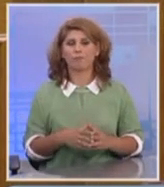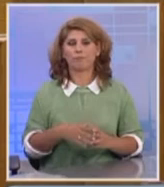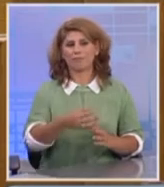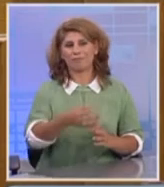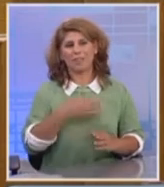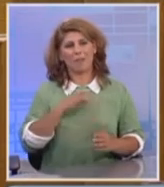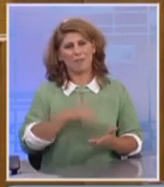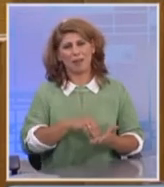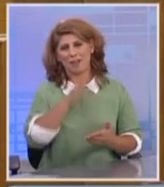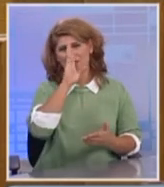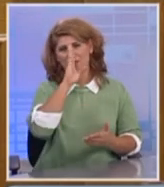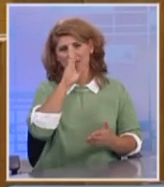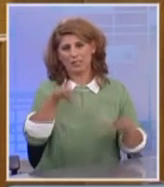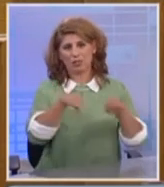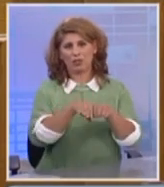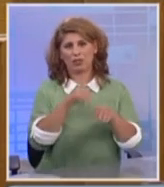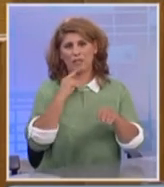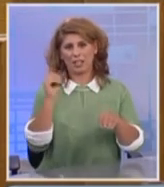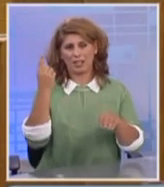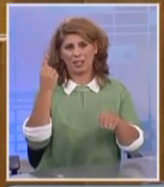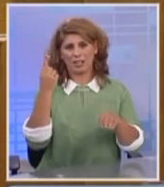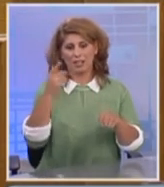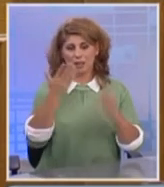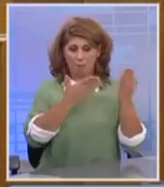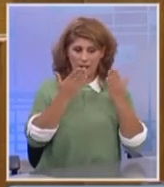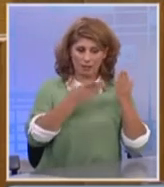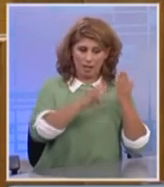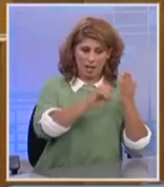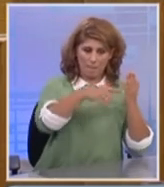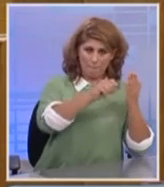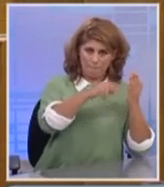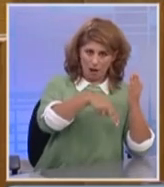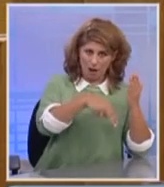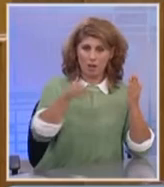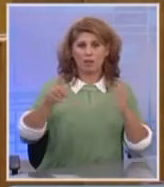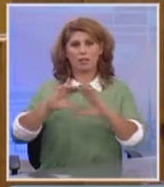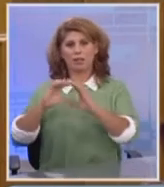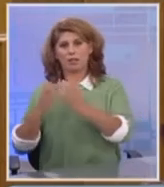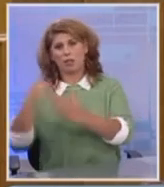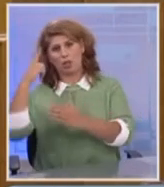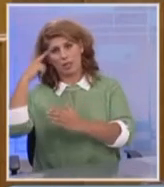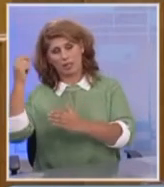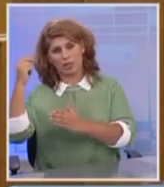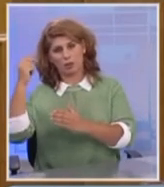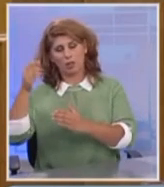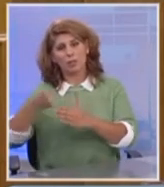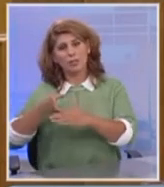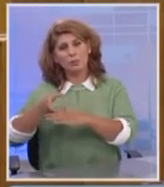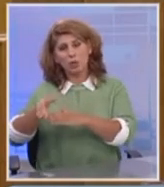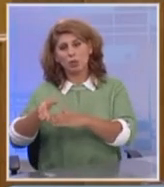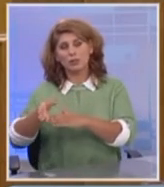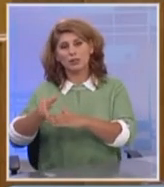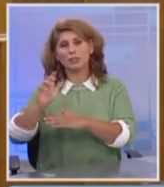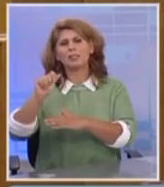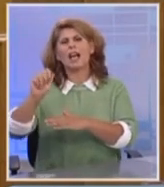υποκριτικά πάλι για ισότητα ευκαιριών ανάμεσα σε μαθητές των ΕΠΑΛ και των γενικών λυκείων στην πρόσβαση